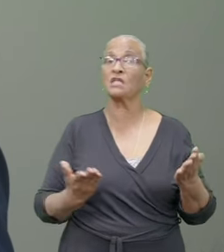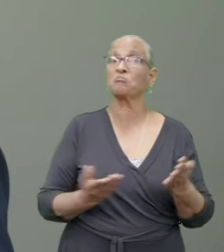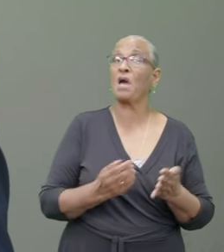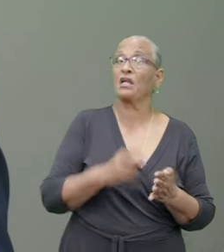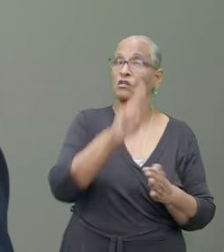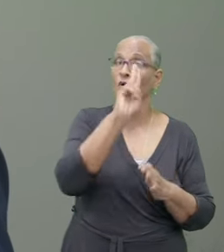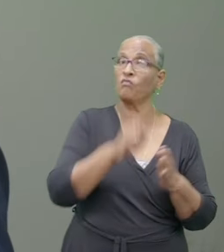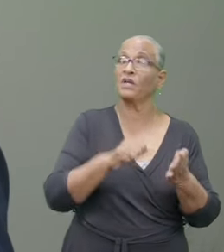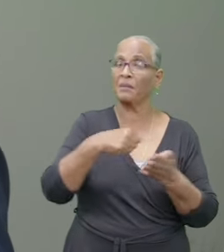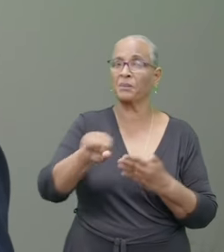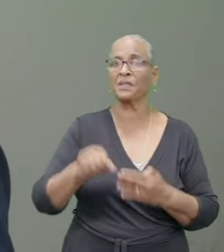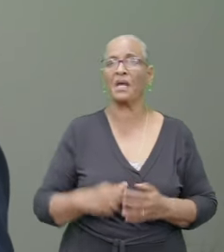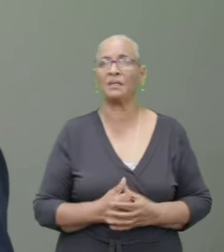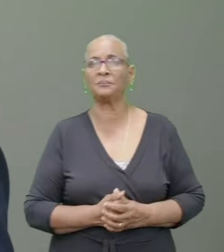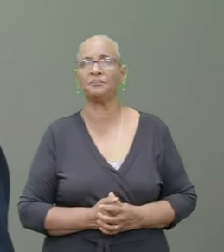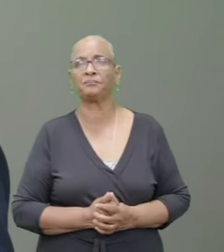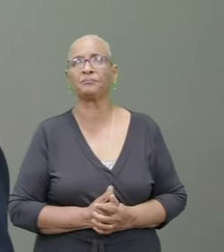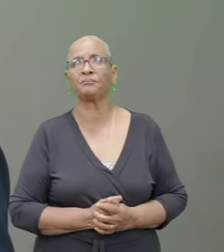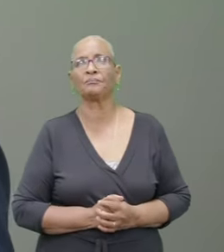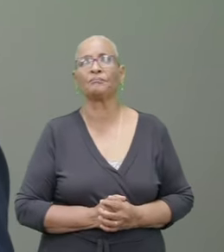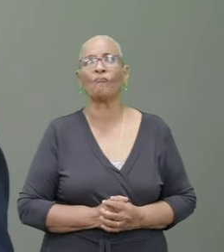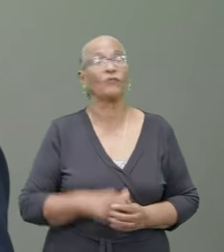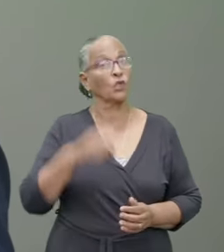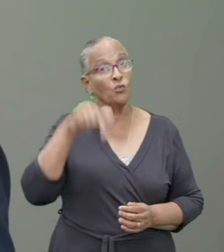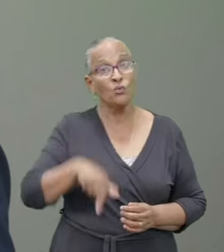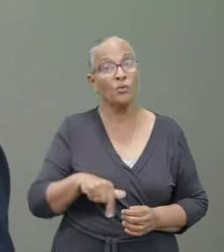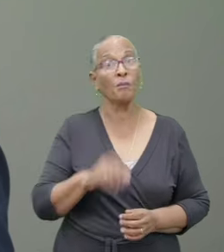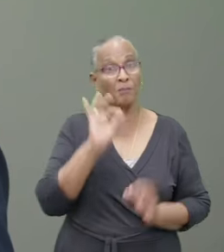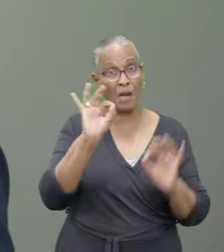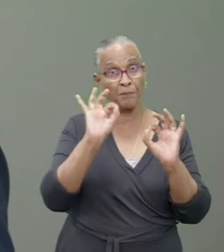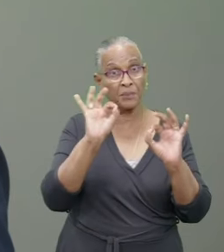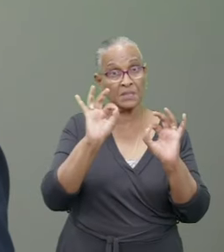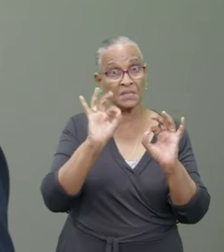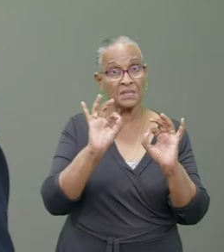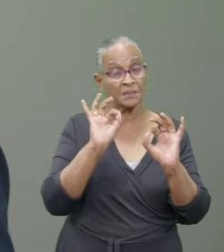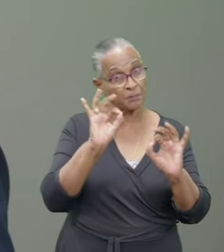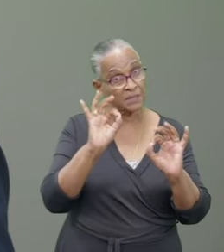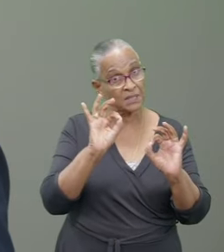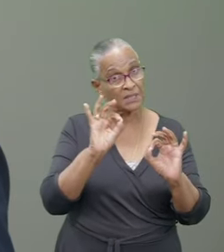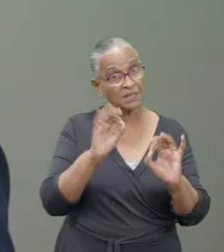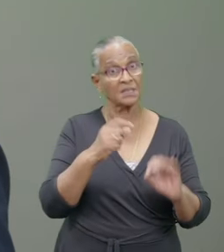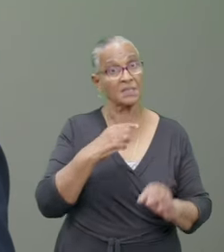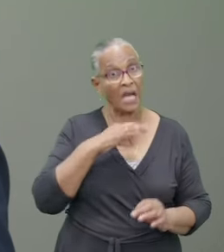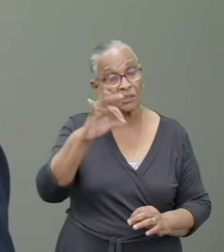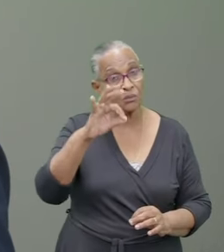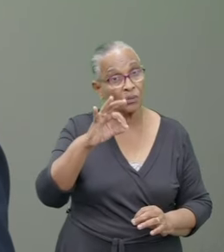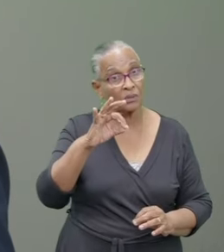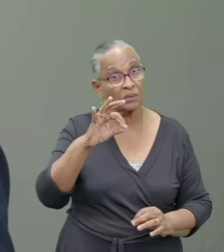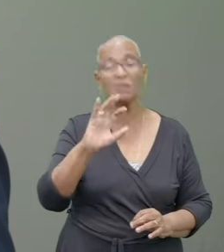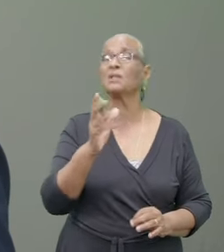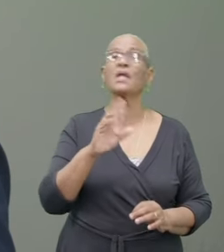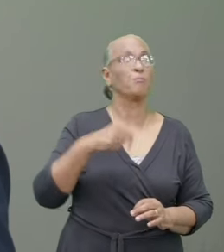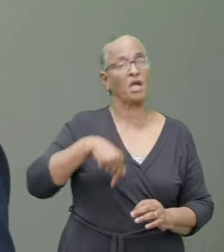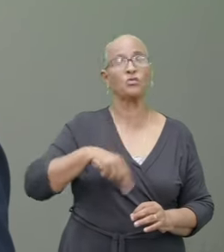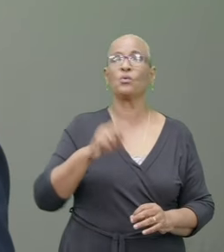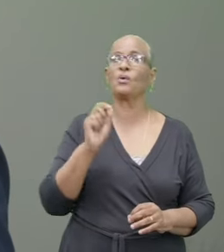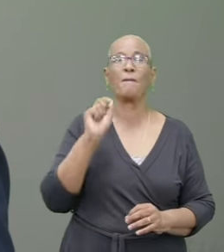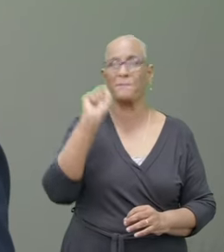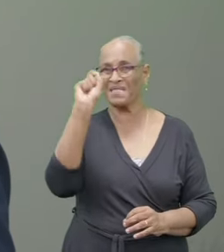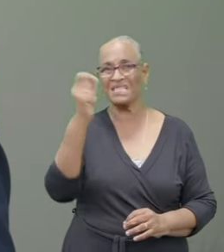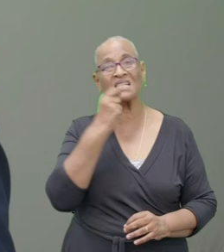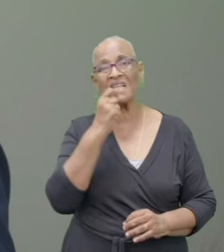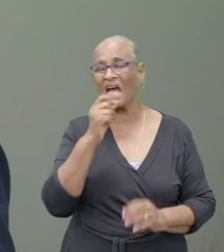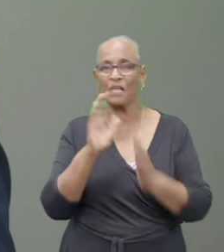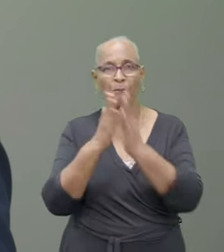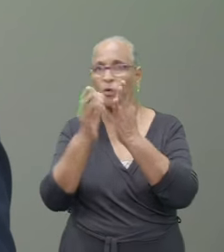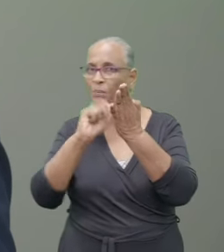gefinancierd. Ik kan op dit moment, omdat ik die data hier niet bij me heb, ik heb de update van dat project niet bij me. Ik